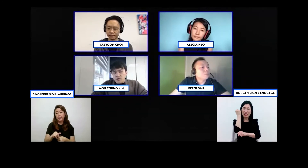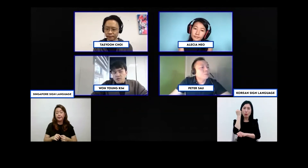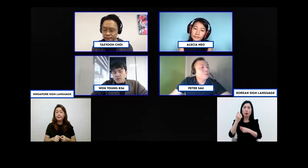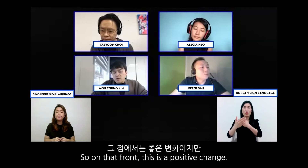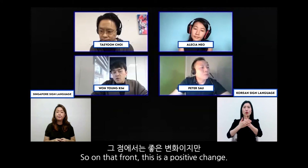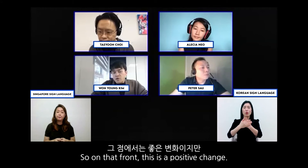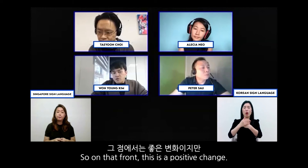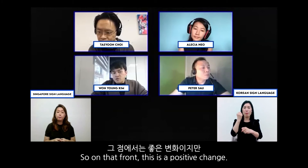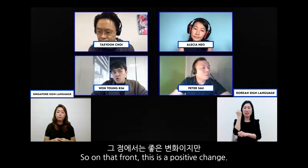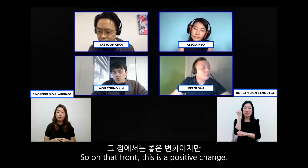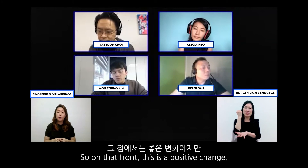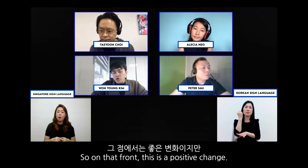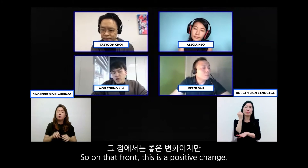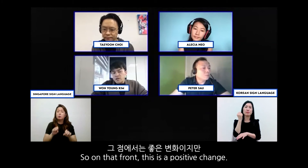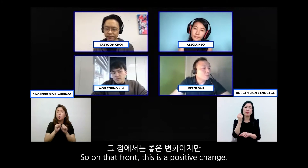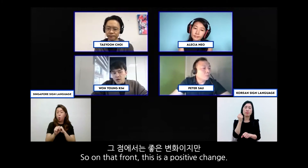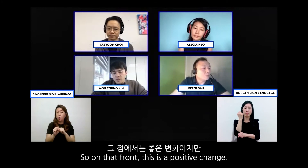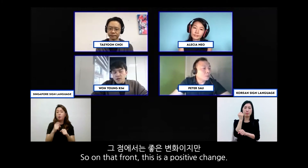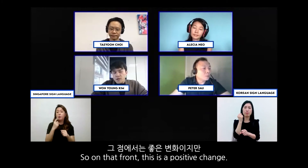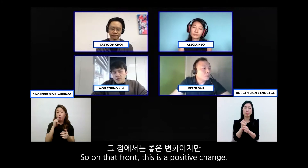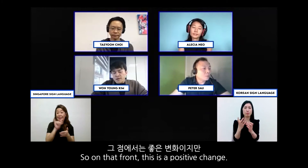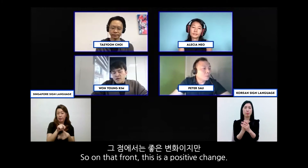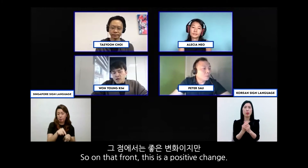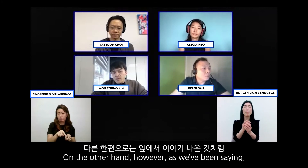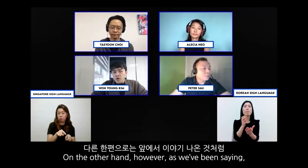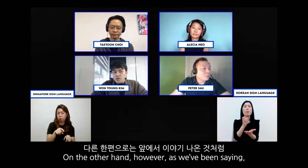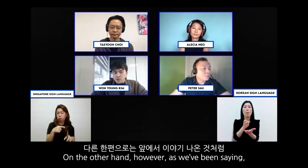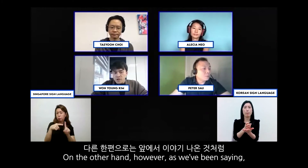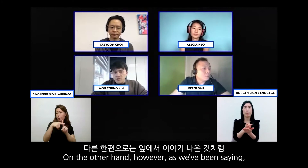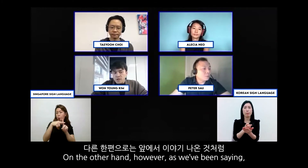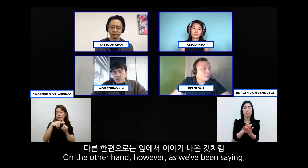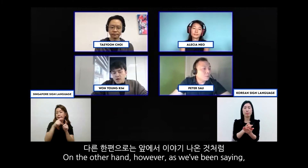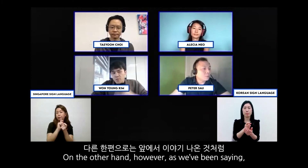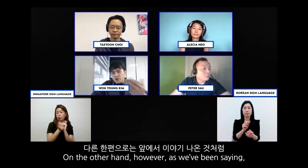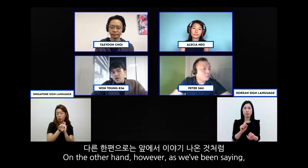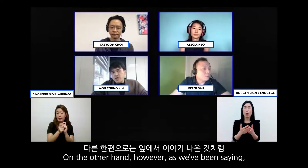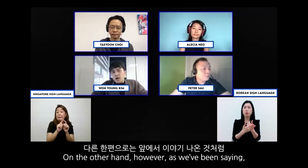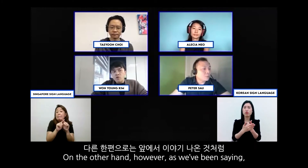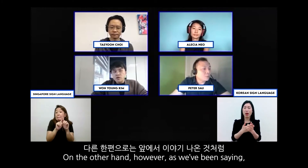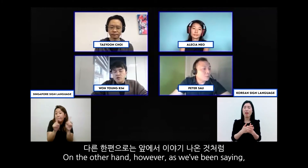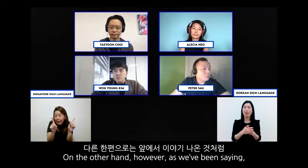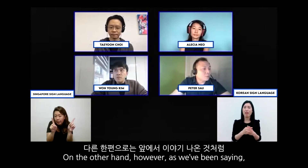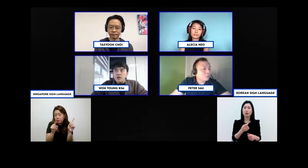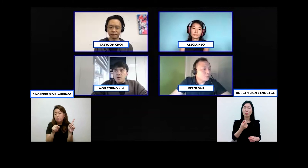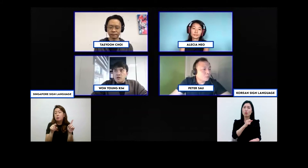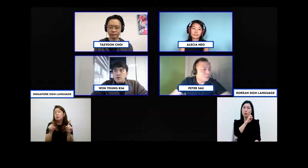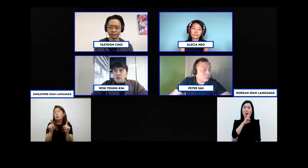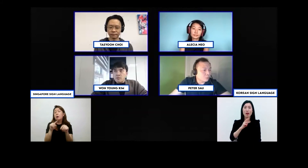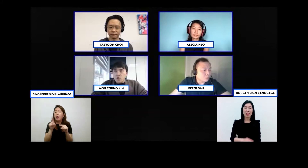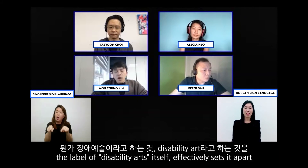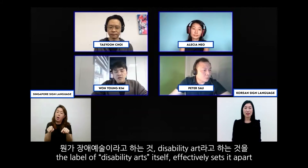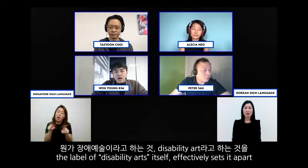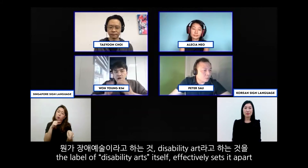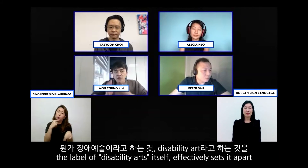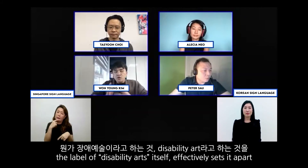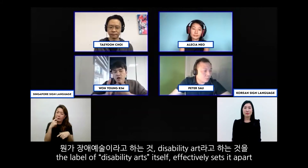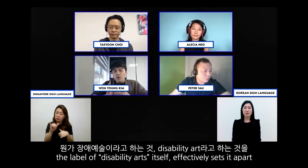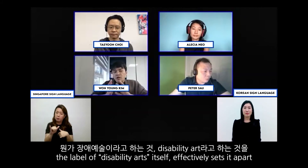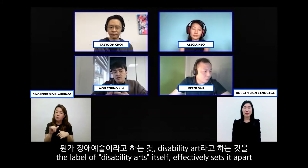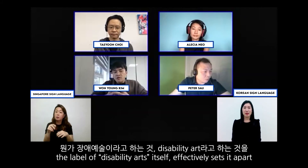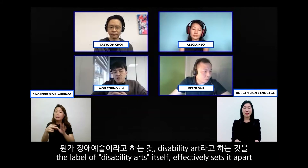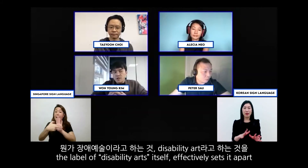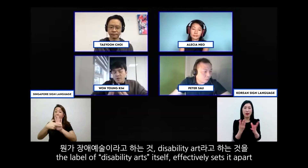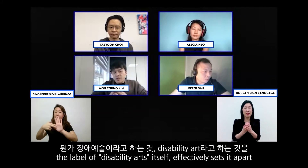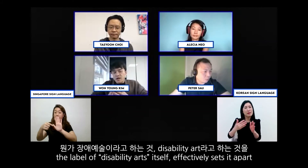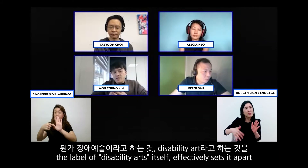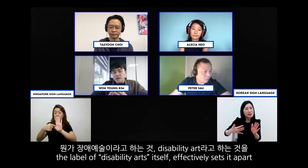생겼습니다. 그 점에서는 좋은 변화이지만 다른 한편으로는 앞에서 얘기 나온 것처럼 뭔가 장애 예술이라고